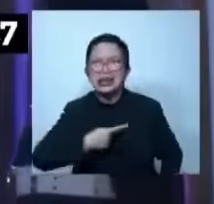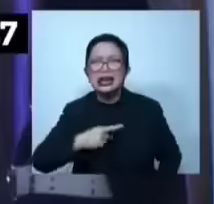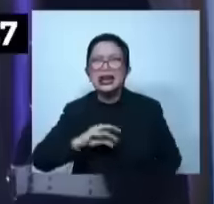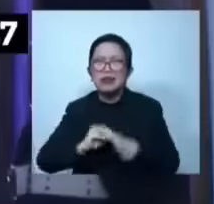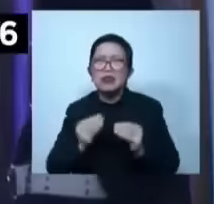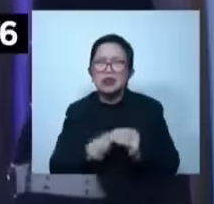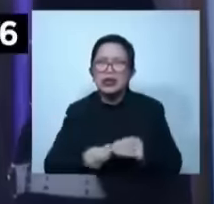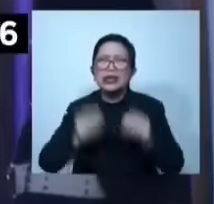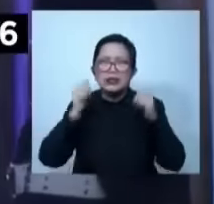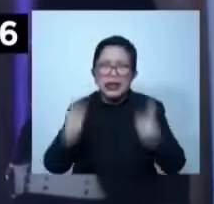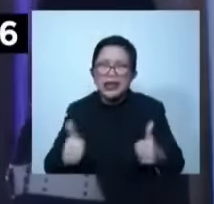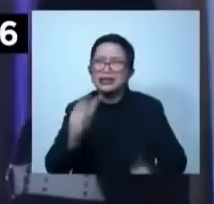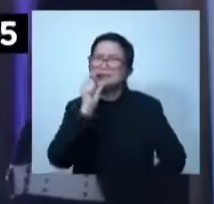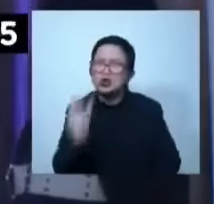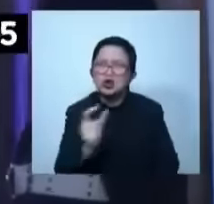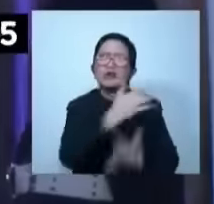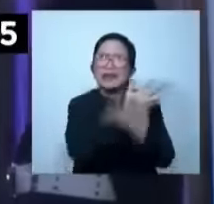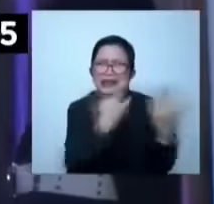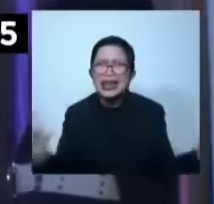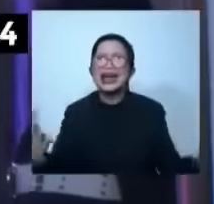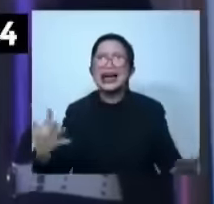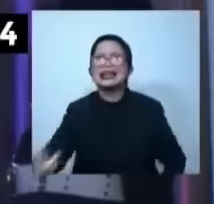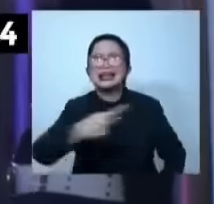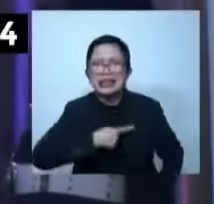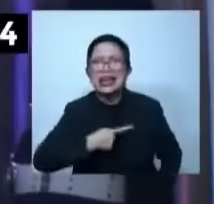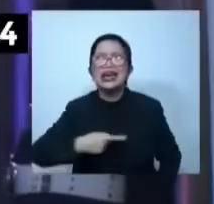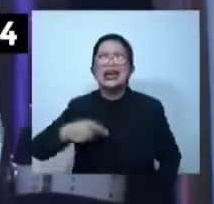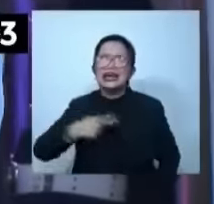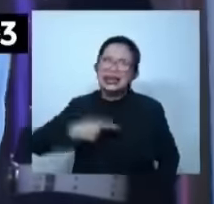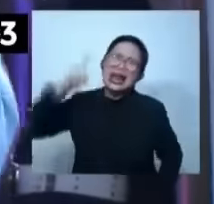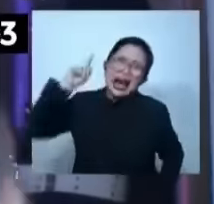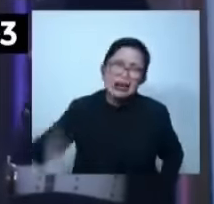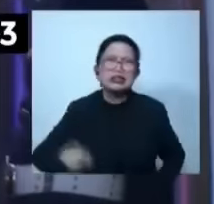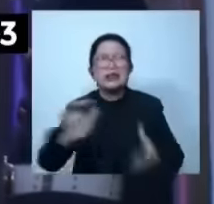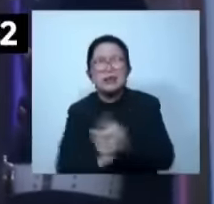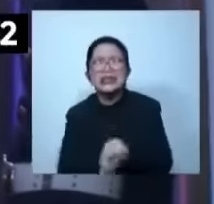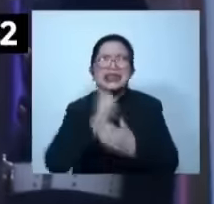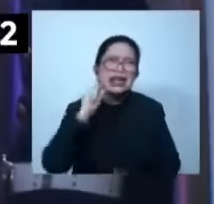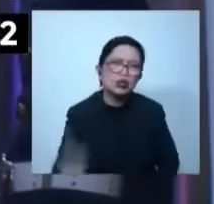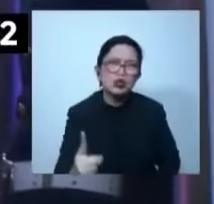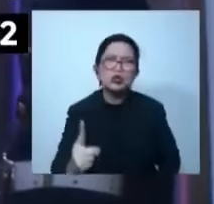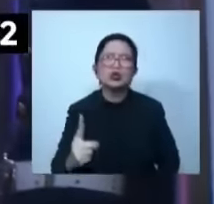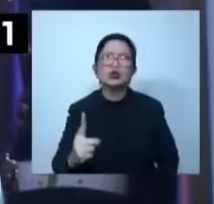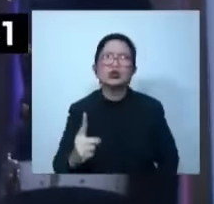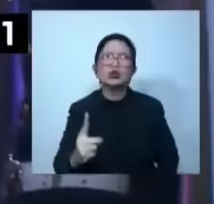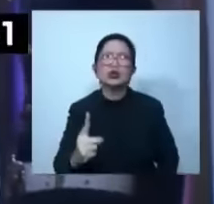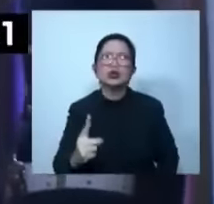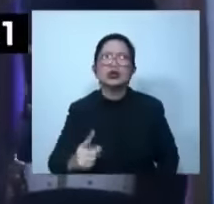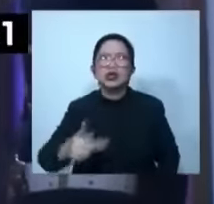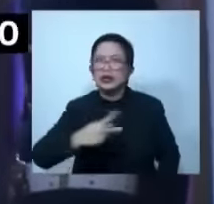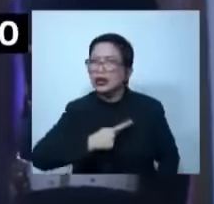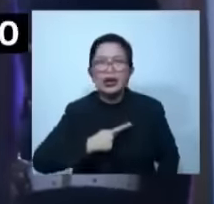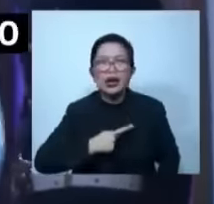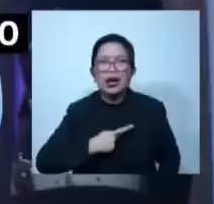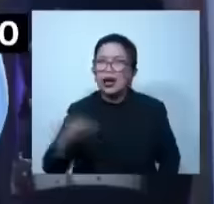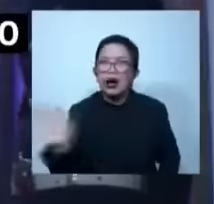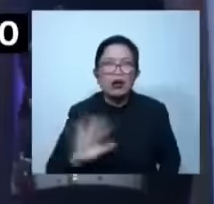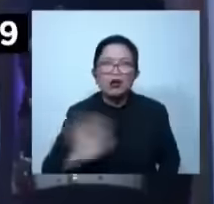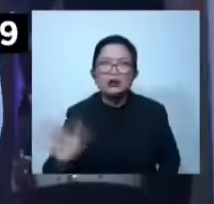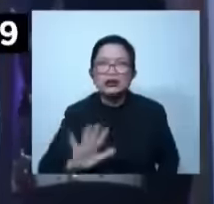kebaikan demi rakyat kita. Kita butuh persatuan dan kesatuan. Kita tidak